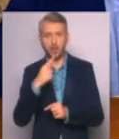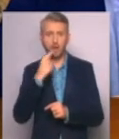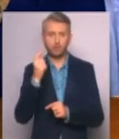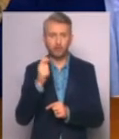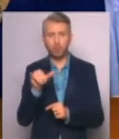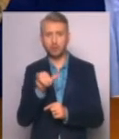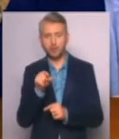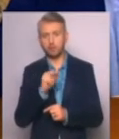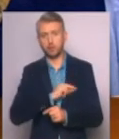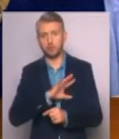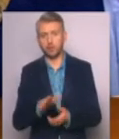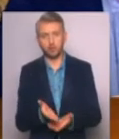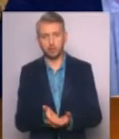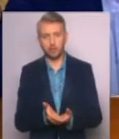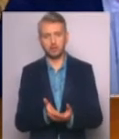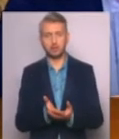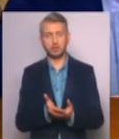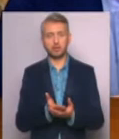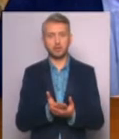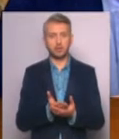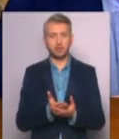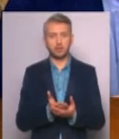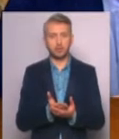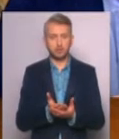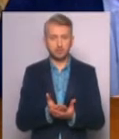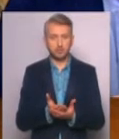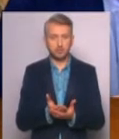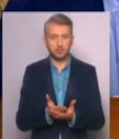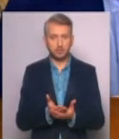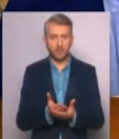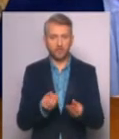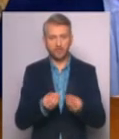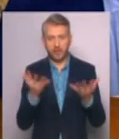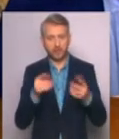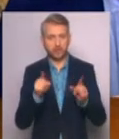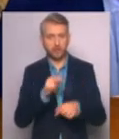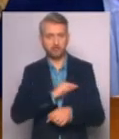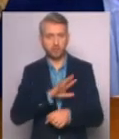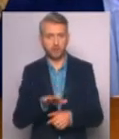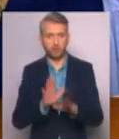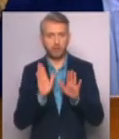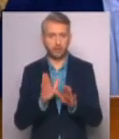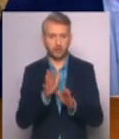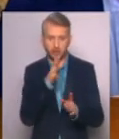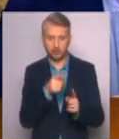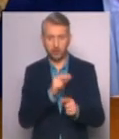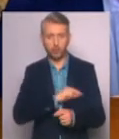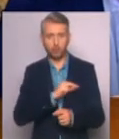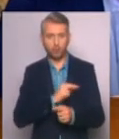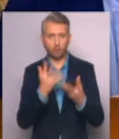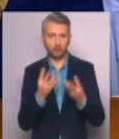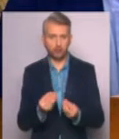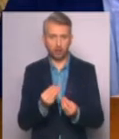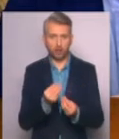не працює, день мало, ну, теж не працює, то тільки по робочих днях, і то